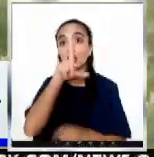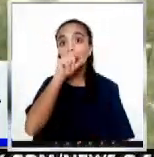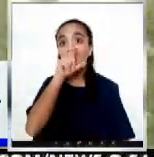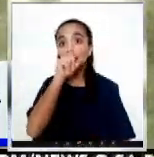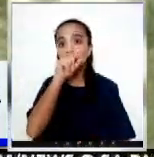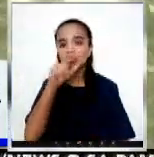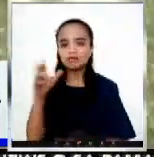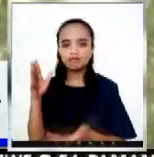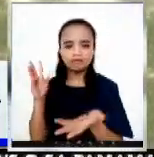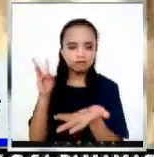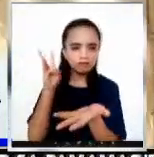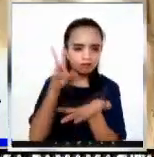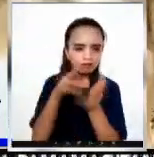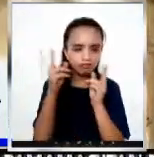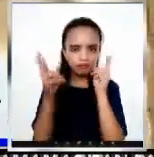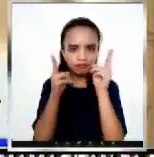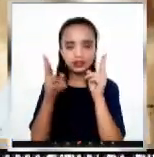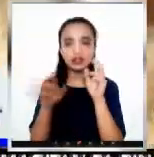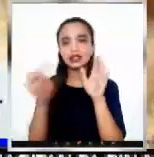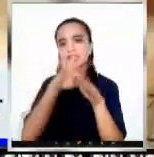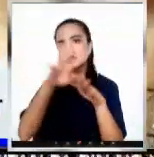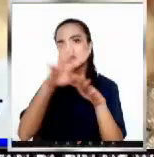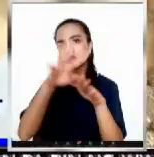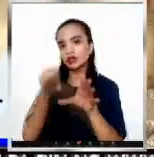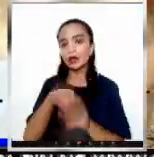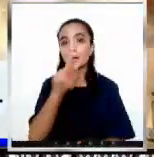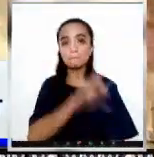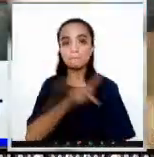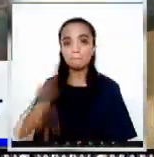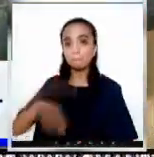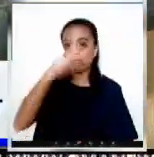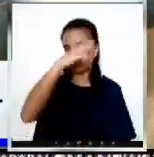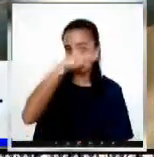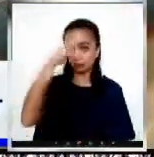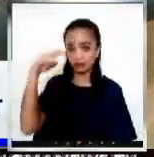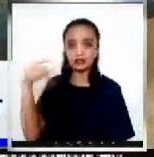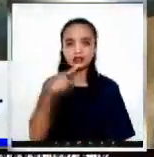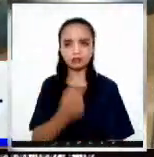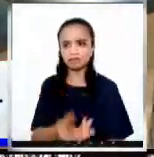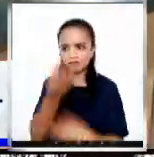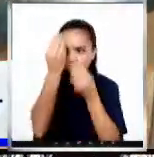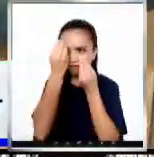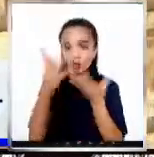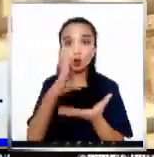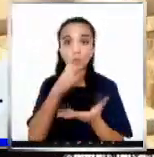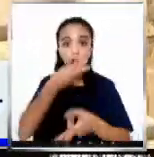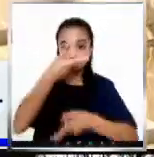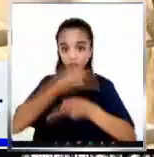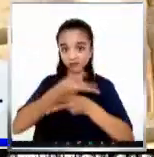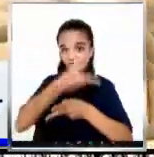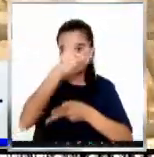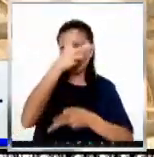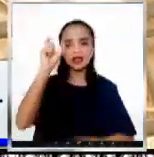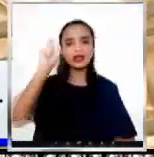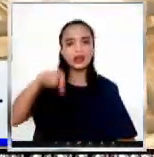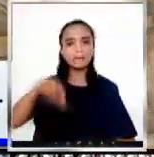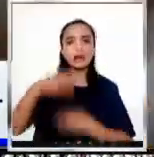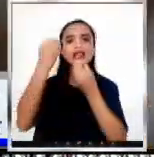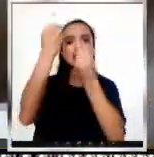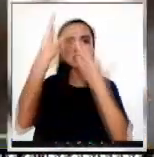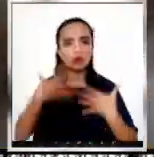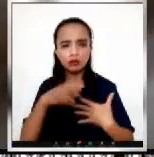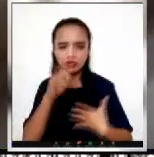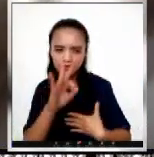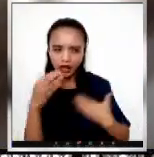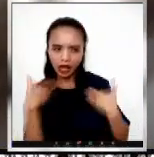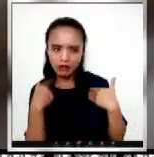sa Pampanga at Rizal, abiso rin ng BAI sa mga magmamanok agad na mag-report ng anumang mapapansing sakit ng kanilang mga alaga.